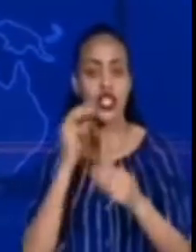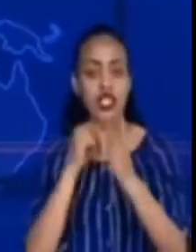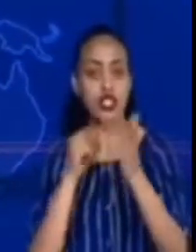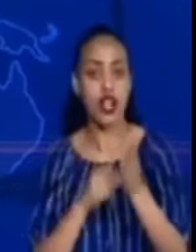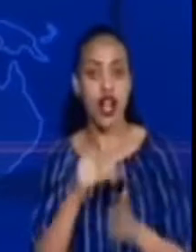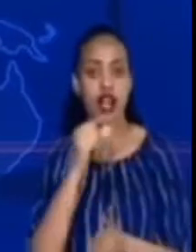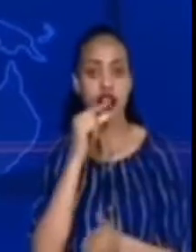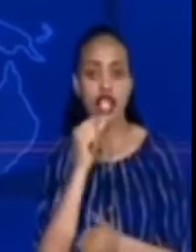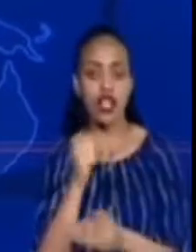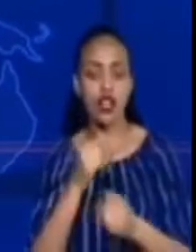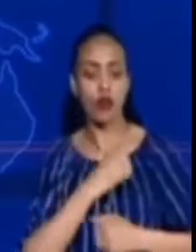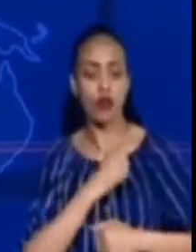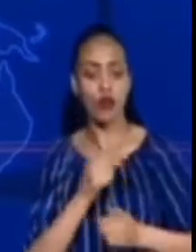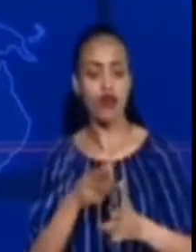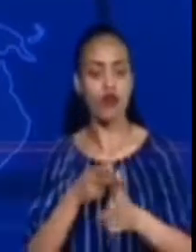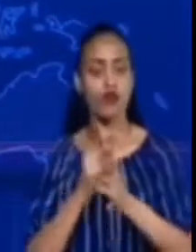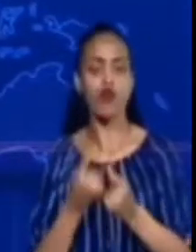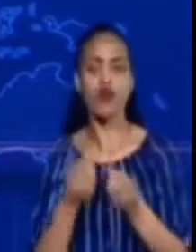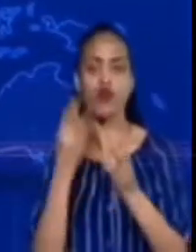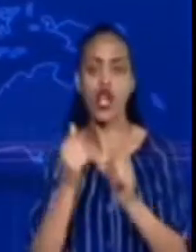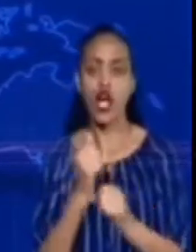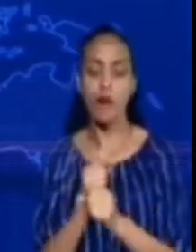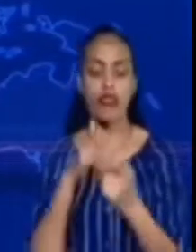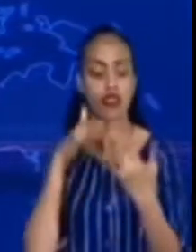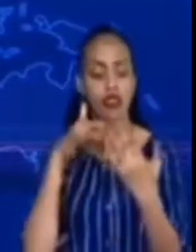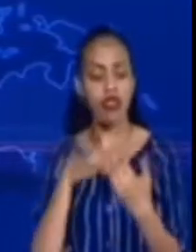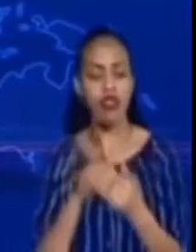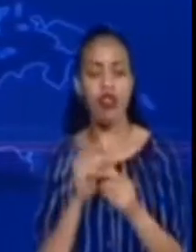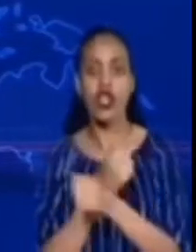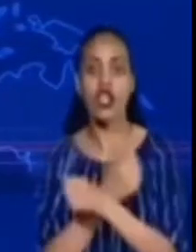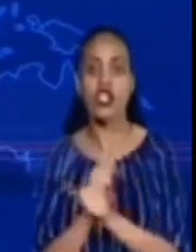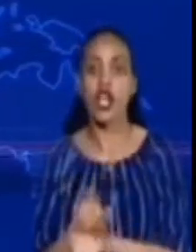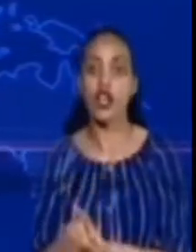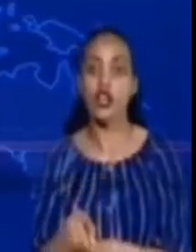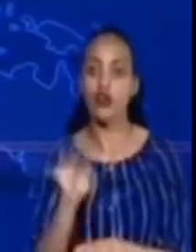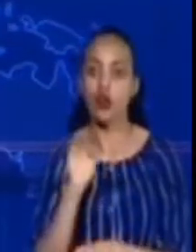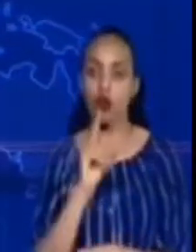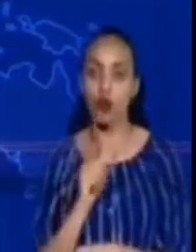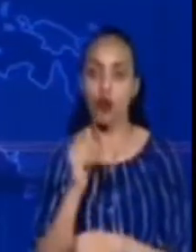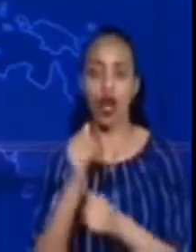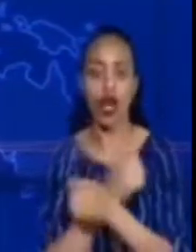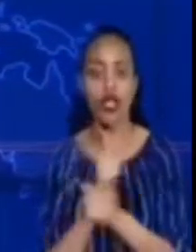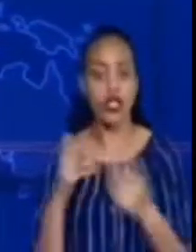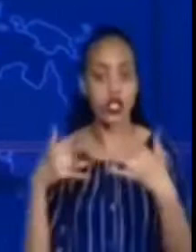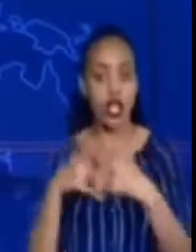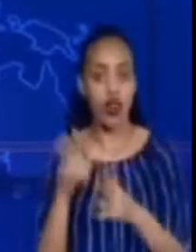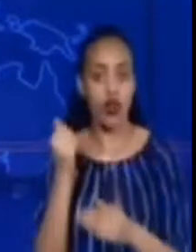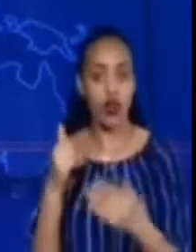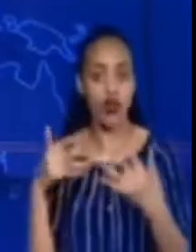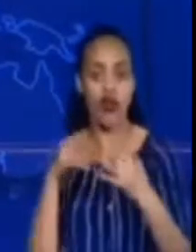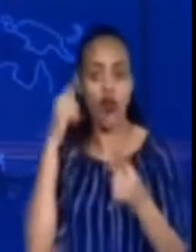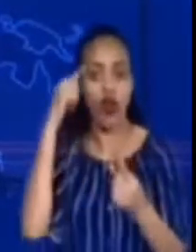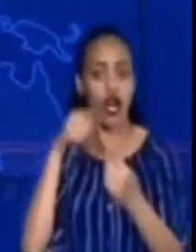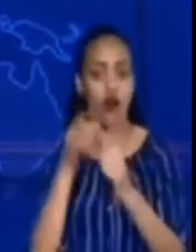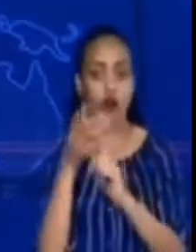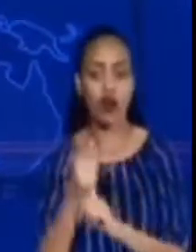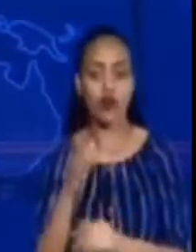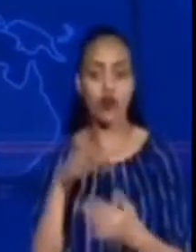የሚያደርግልን እያለ ነው ጀበሉ አህመዲን ጀበል እንዲገደልብን ፕሮፓጋንዳ እየሰራ